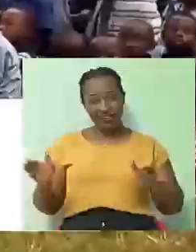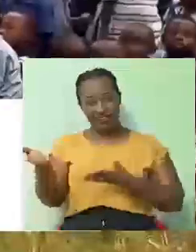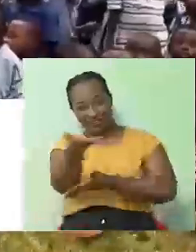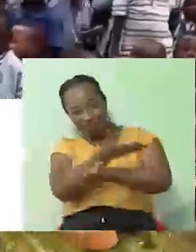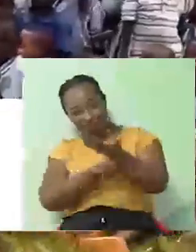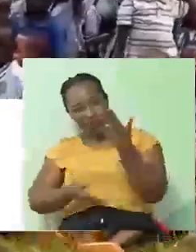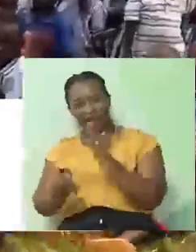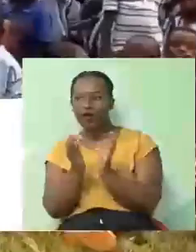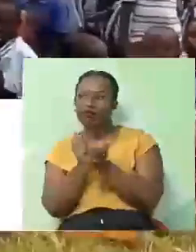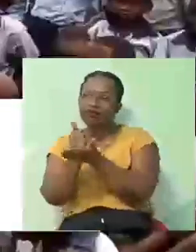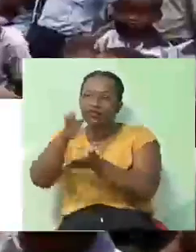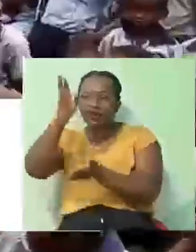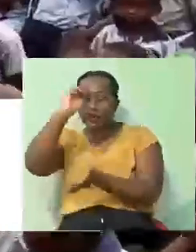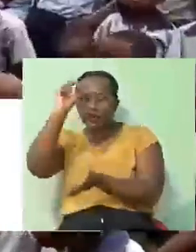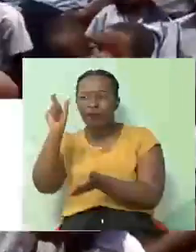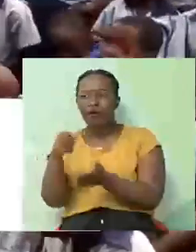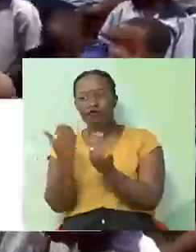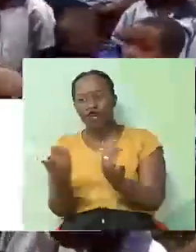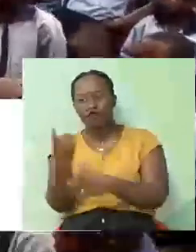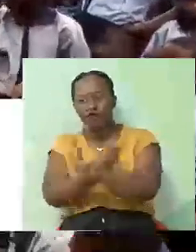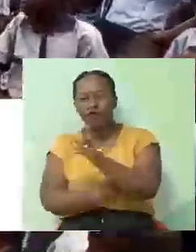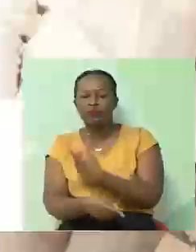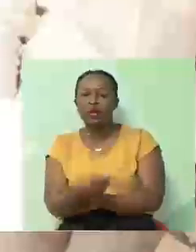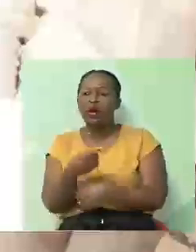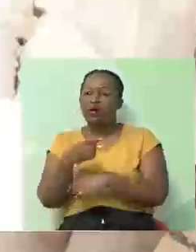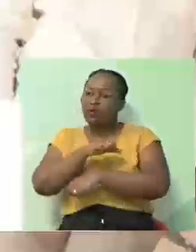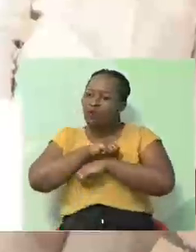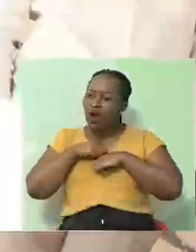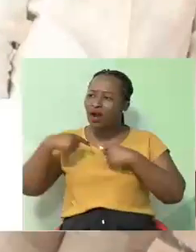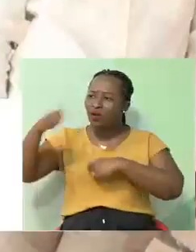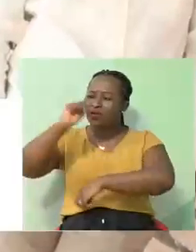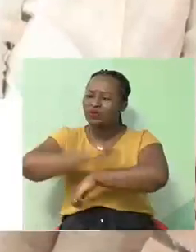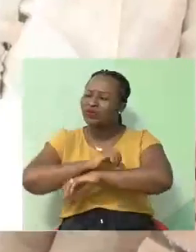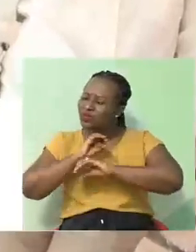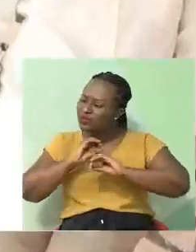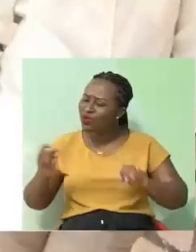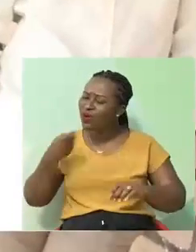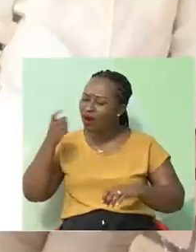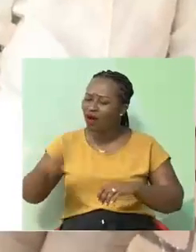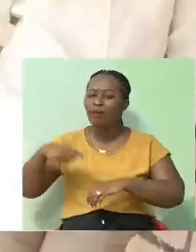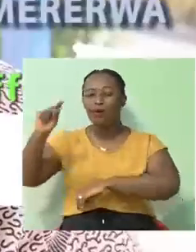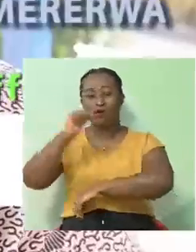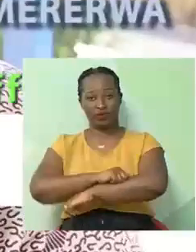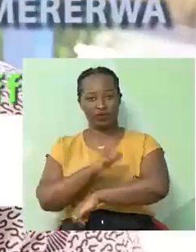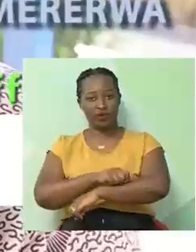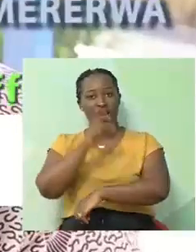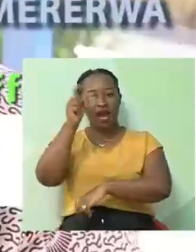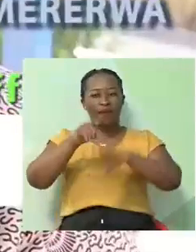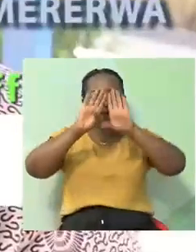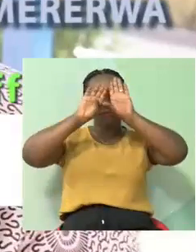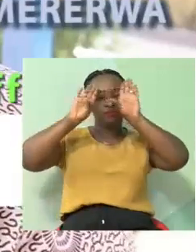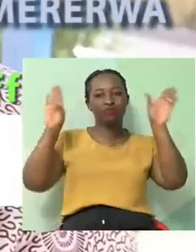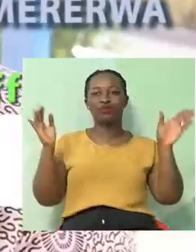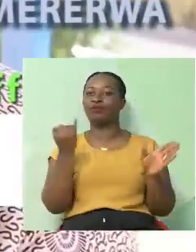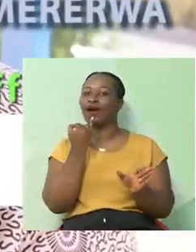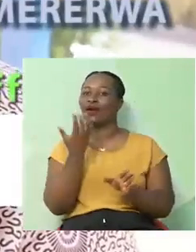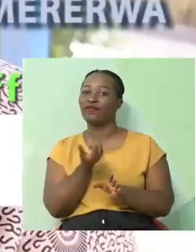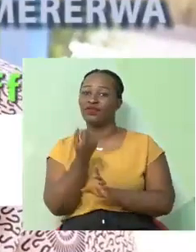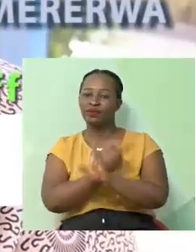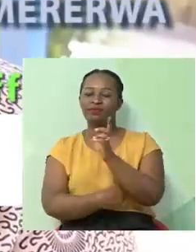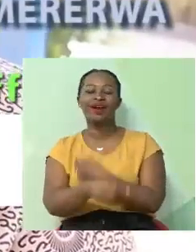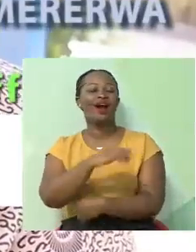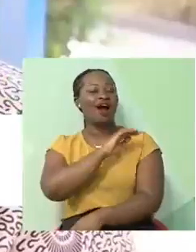hanyuma hagakurikiraho ibiganiro byibutsa abantu bose ko umwana ufite ubumuga atagomba kubuzwa uburenganzira bwe bwo kugana ishuri, kugira ngo yumve ko umwana ufite